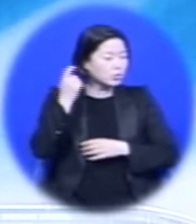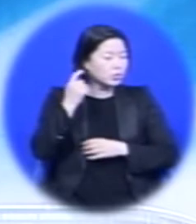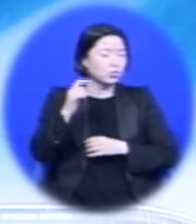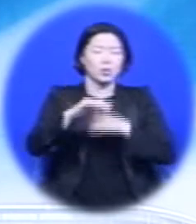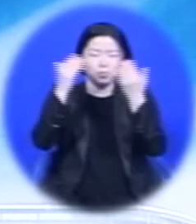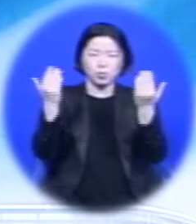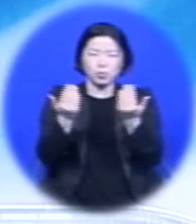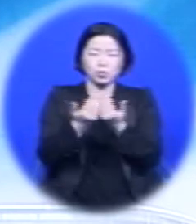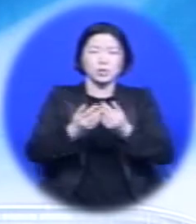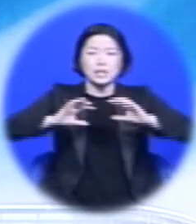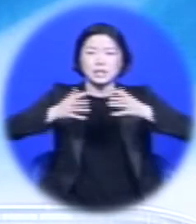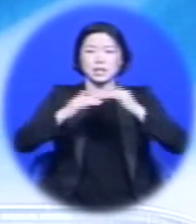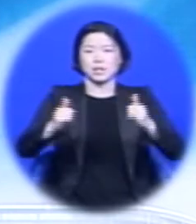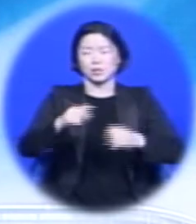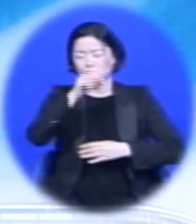이런 인생을 살 수 있을까요?